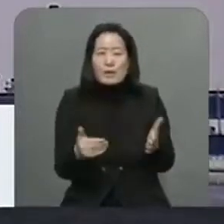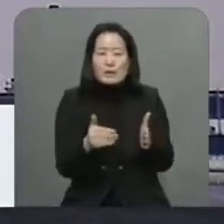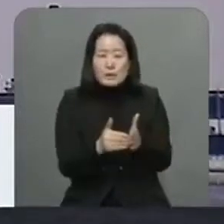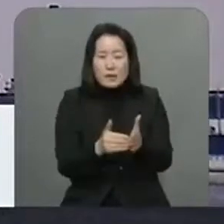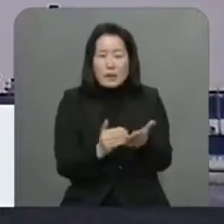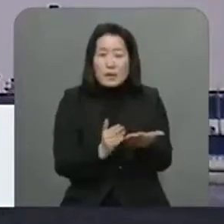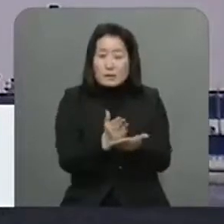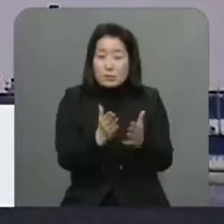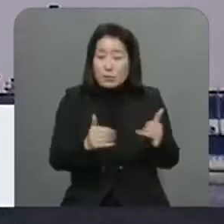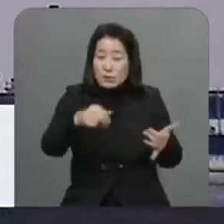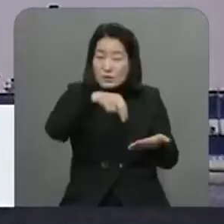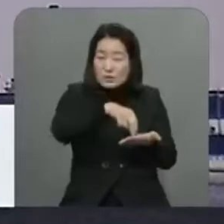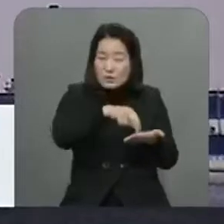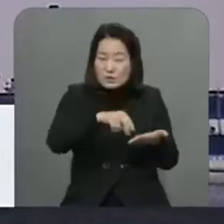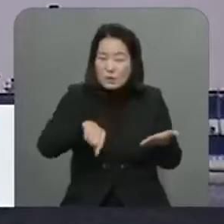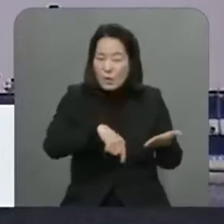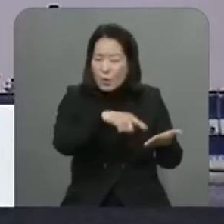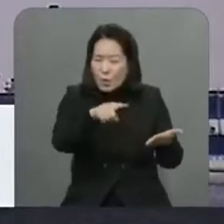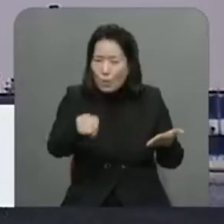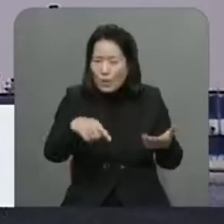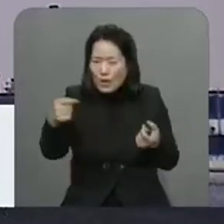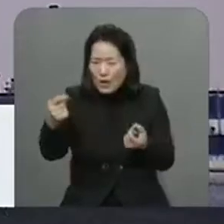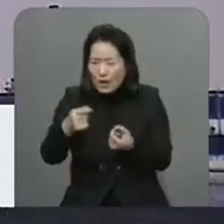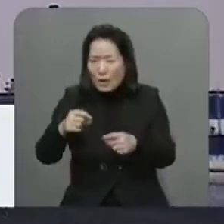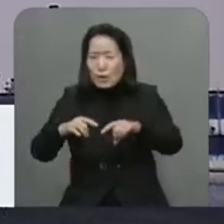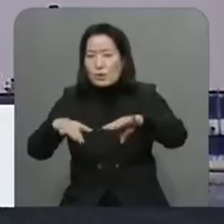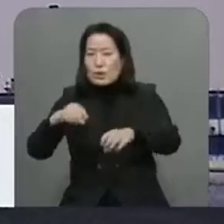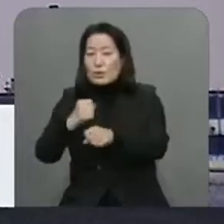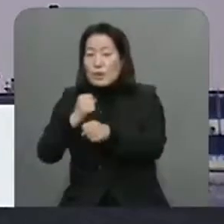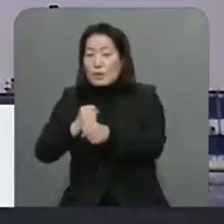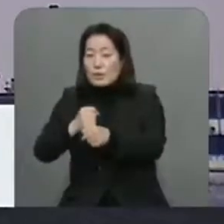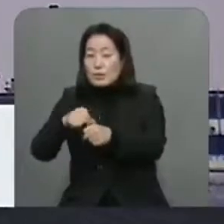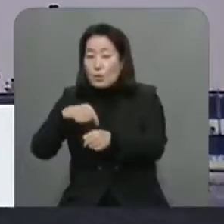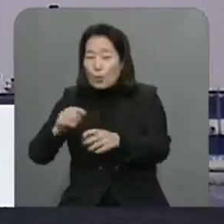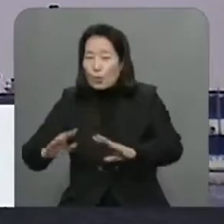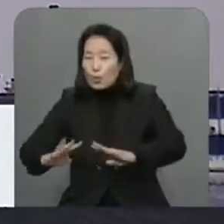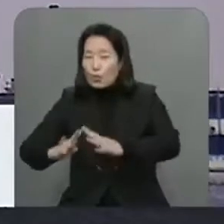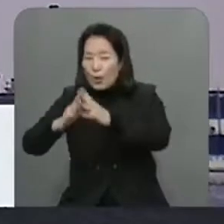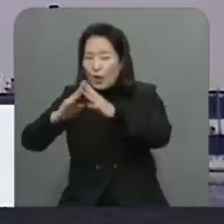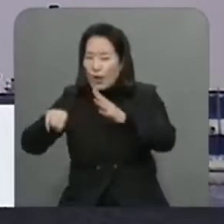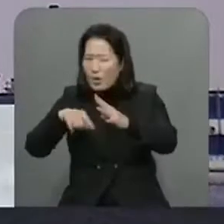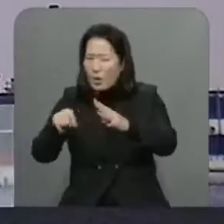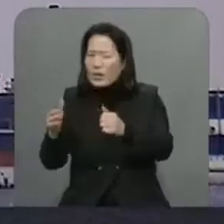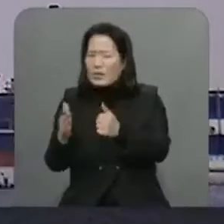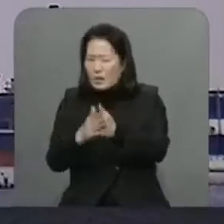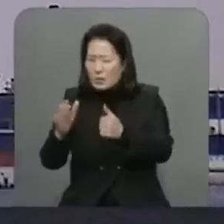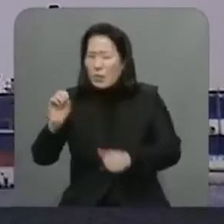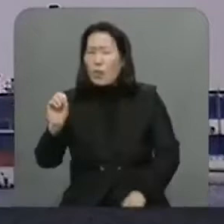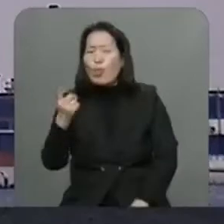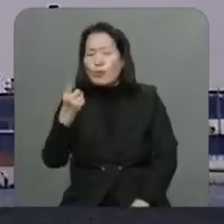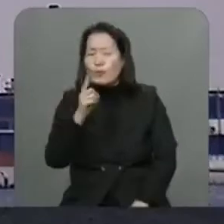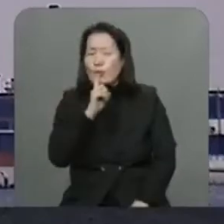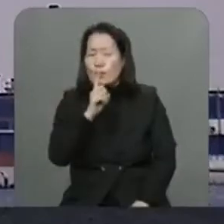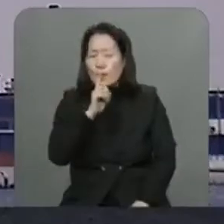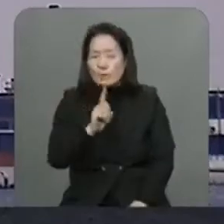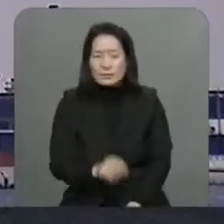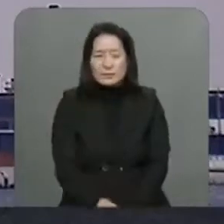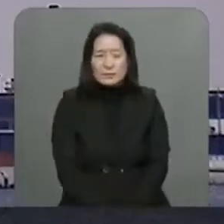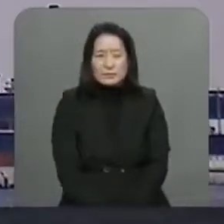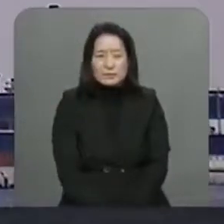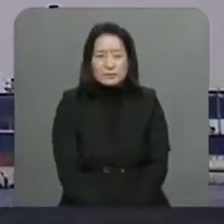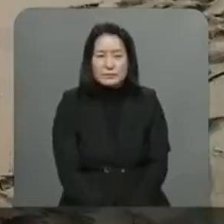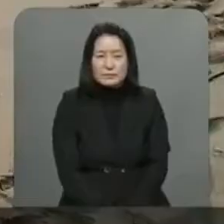전문가들은 인근 아닌 화력발전소 건설 공사 의 의심의 눈초리를 보내고 있습니다 1 2 조 기자가 취재했습니다